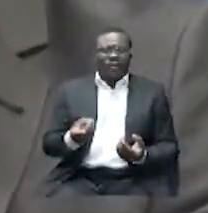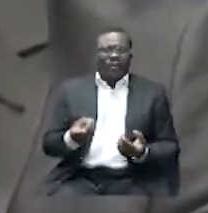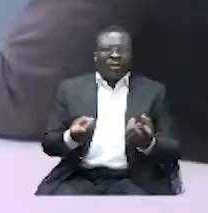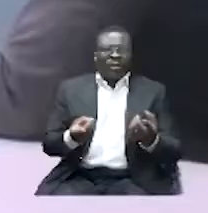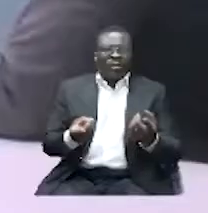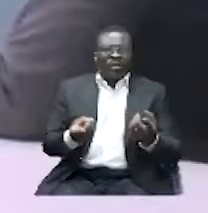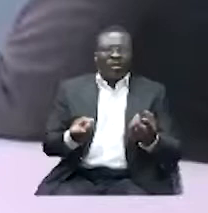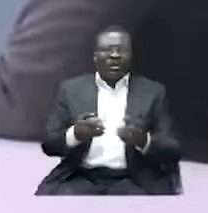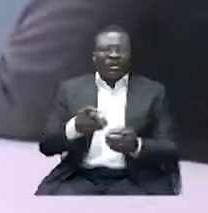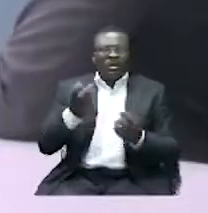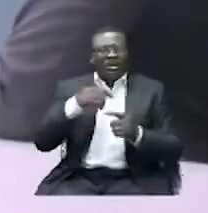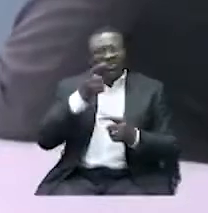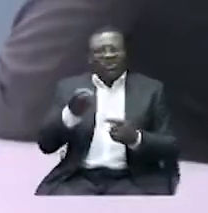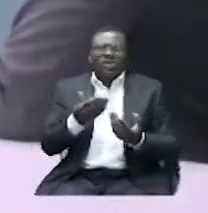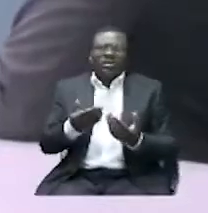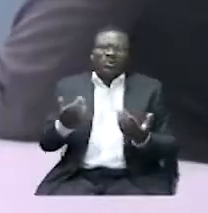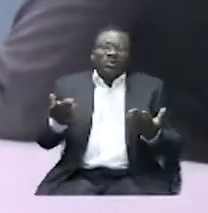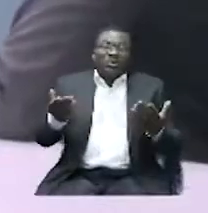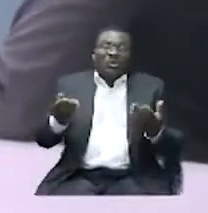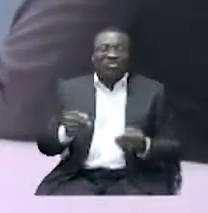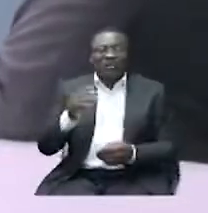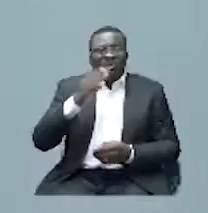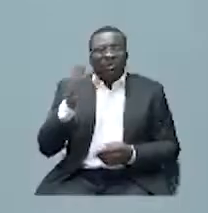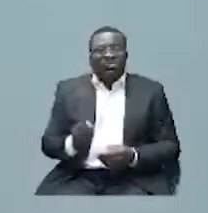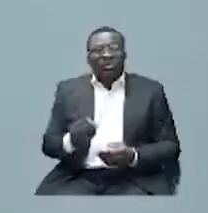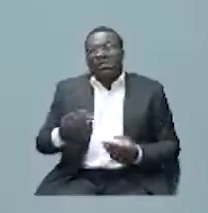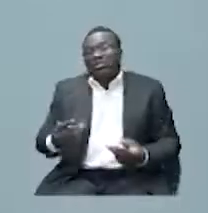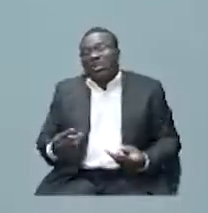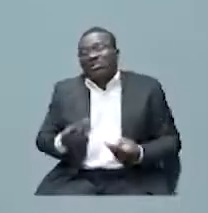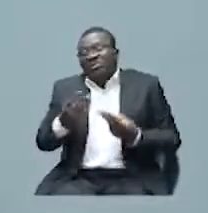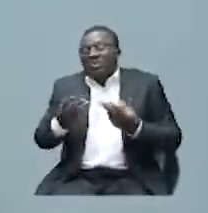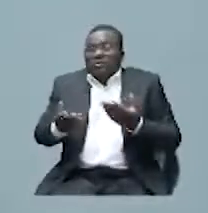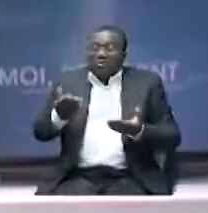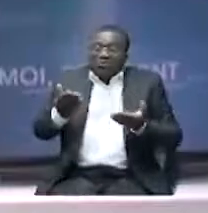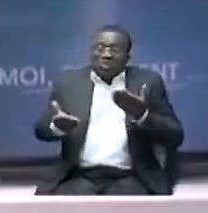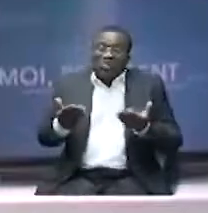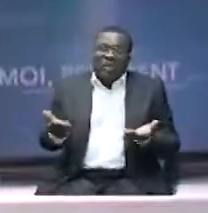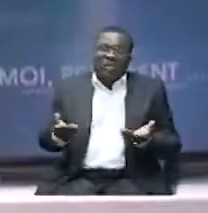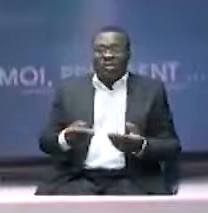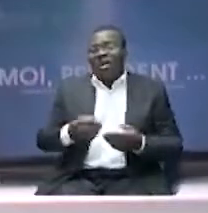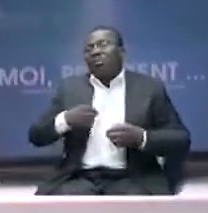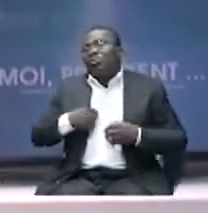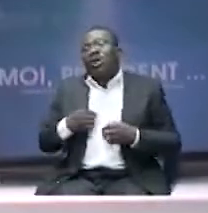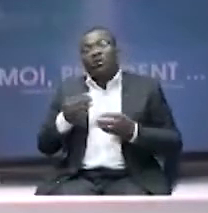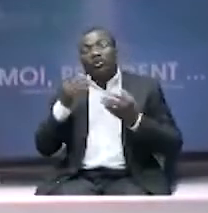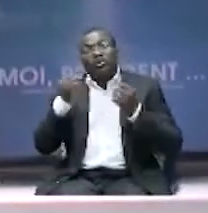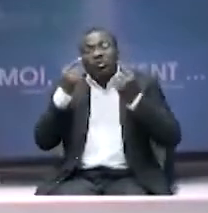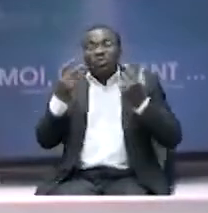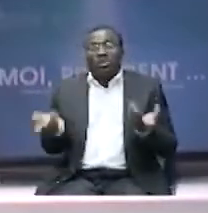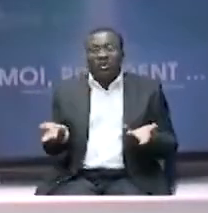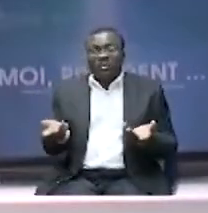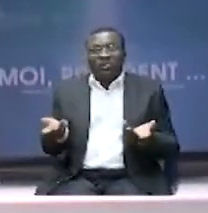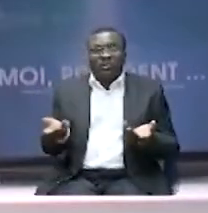peu? Les Béninois vivent quand même bon an, mal an. Ah, je suis heureux de vous entendre dire. Ça veut dire que vous vivez bien. Ce n'est pas le cas de la majorité des